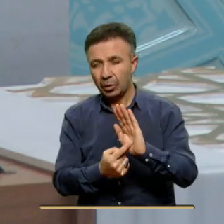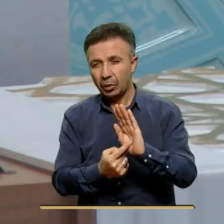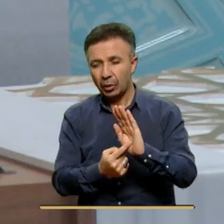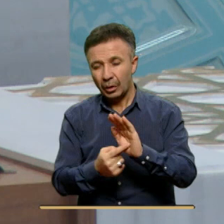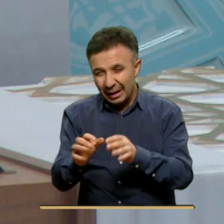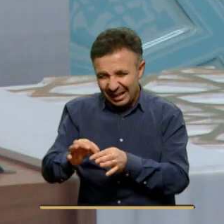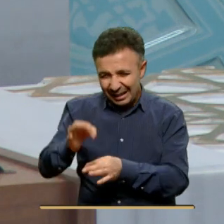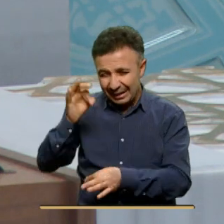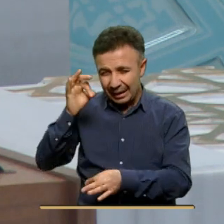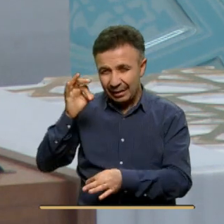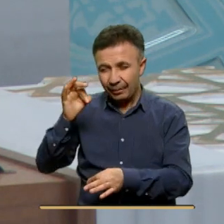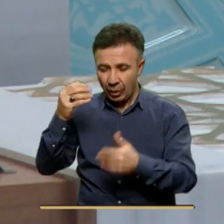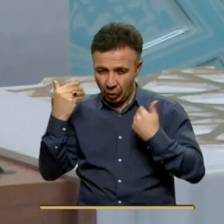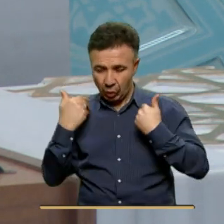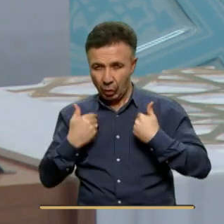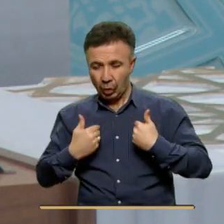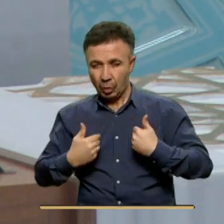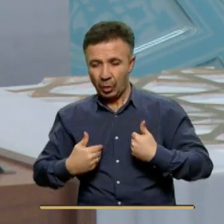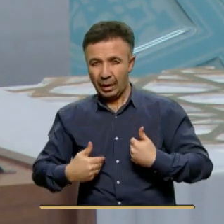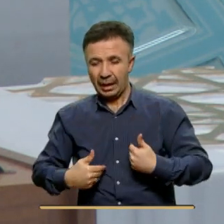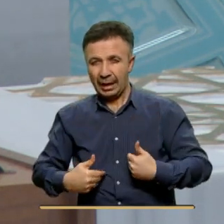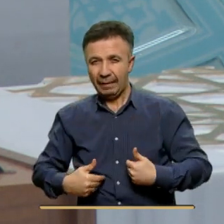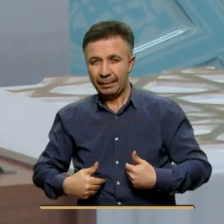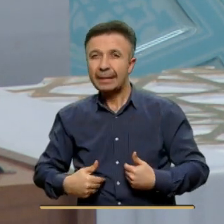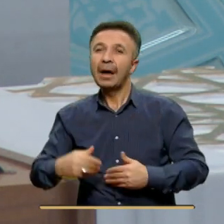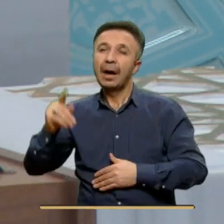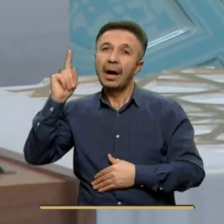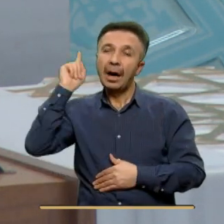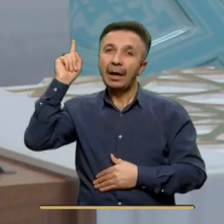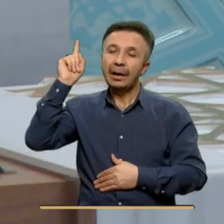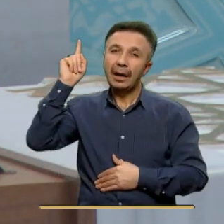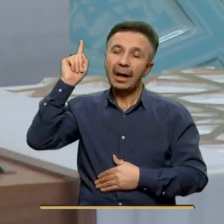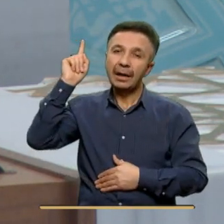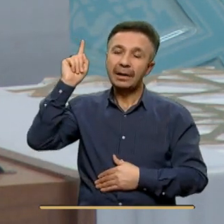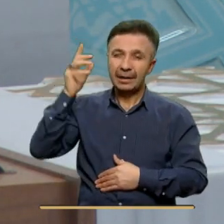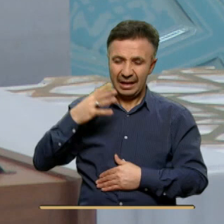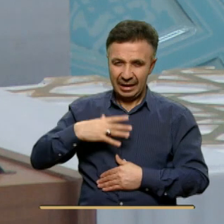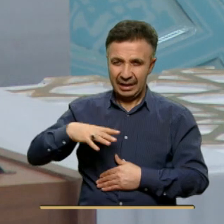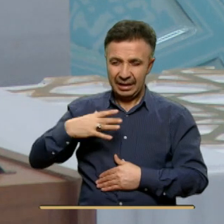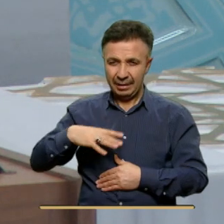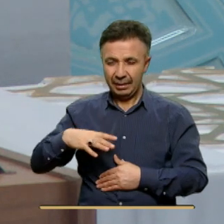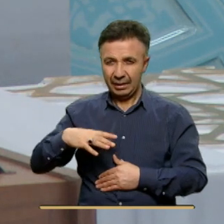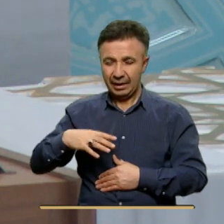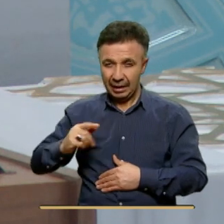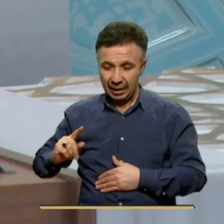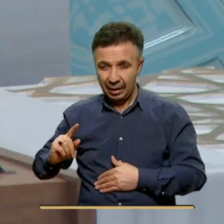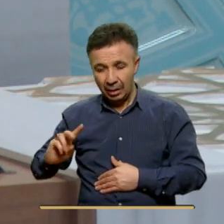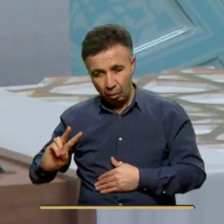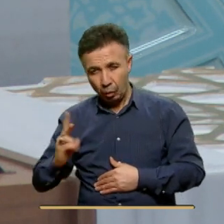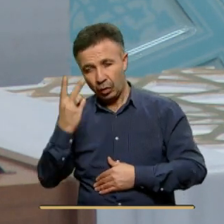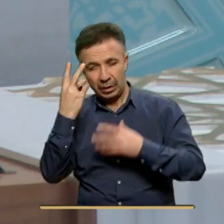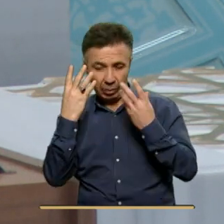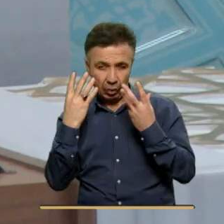görünümüyle ve yapısıyla ilahi iradenin bir mucizesidir. Yüce